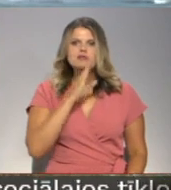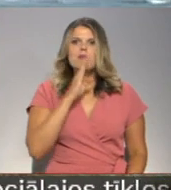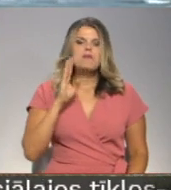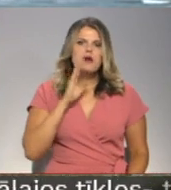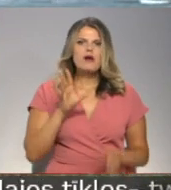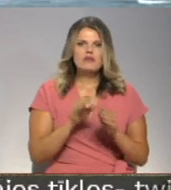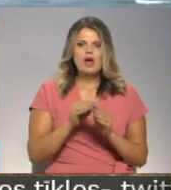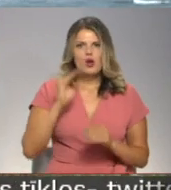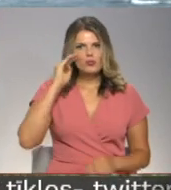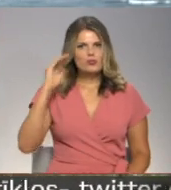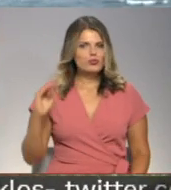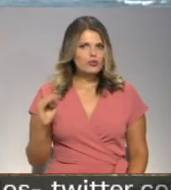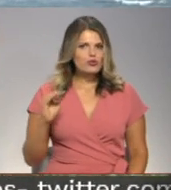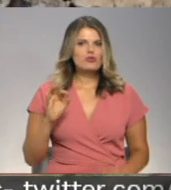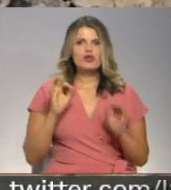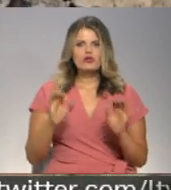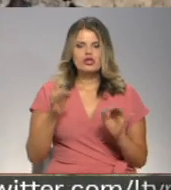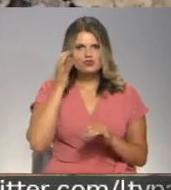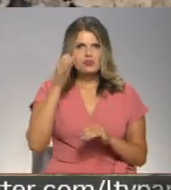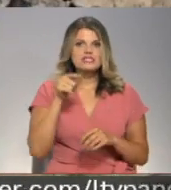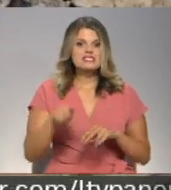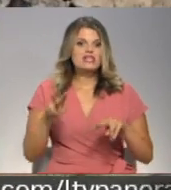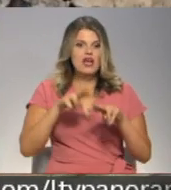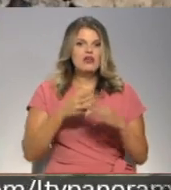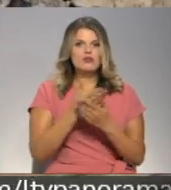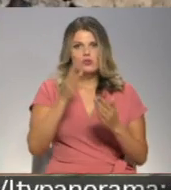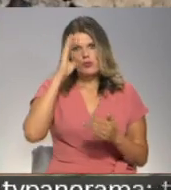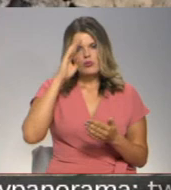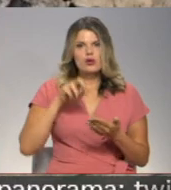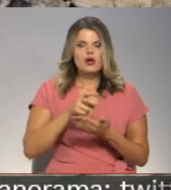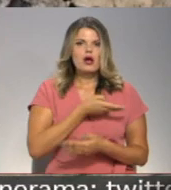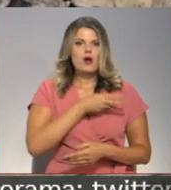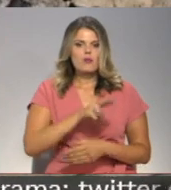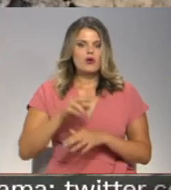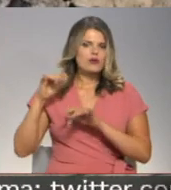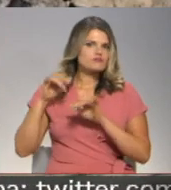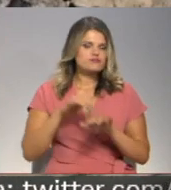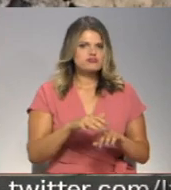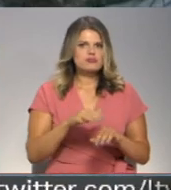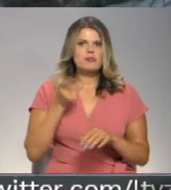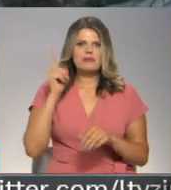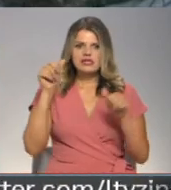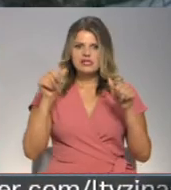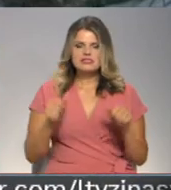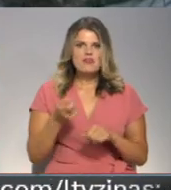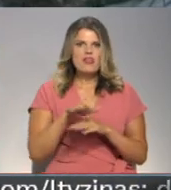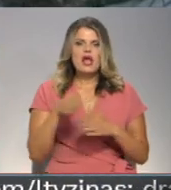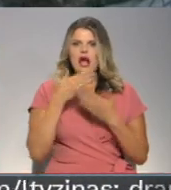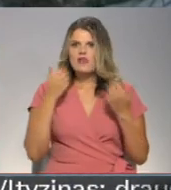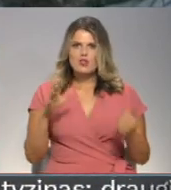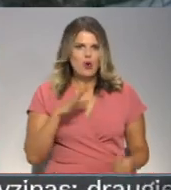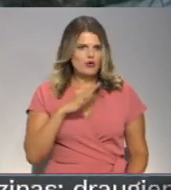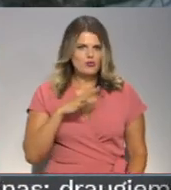2008. Gadā dzimušu dēlu. Tiesa precīzi tajā vietā, kur puika gāja bojā nobraukot Stāvkrastam, brīdinājumu zīmes nekad nav